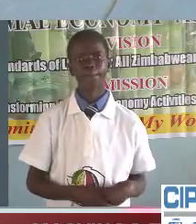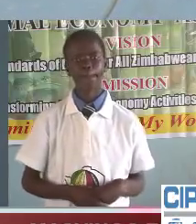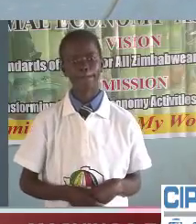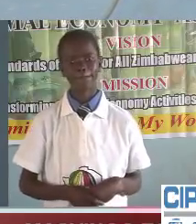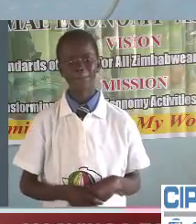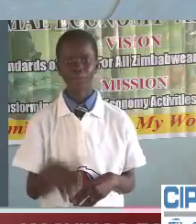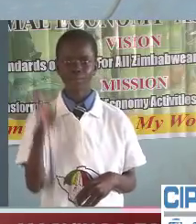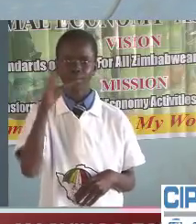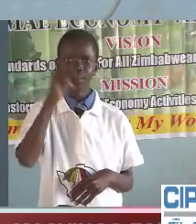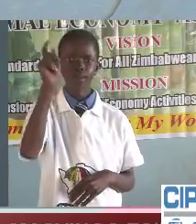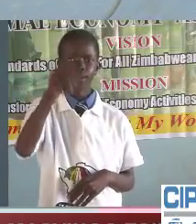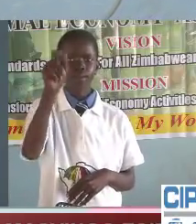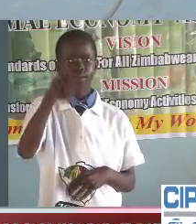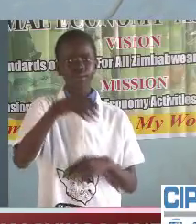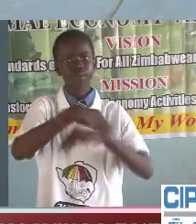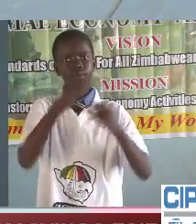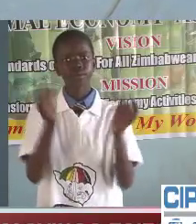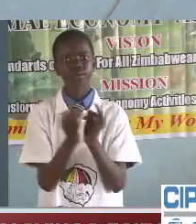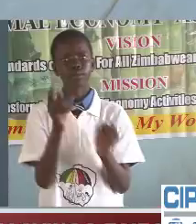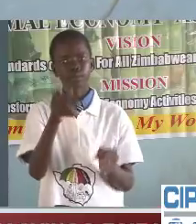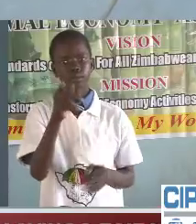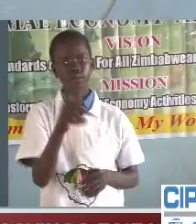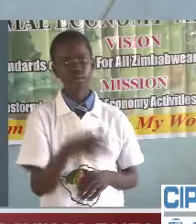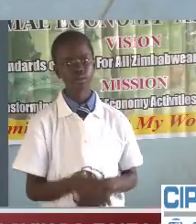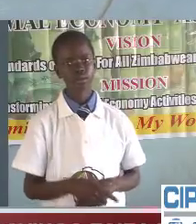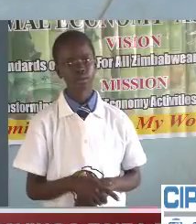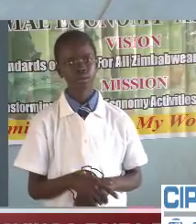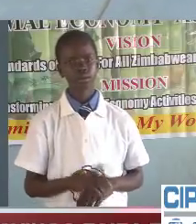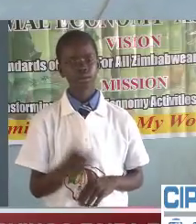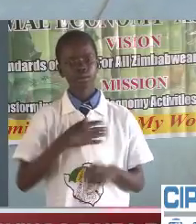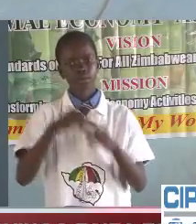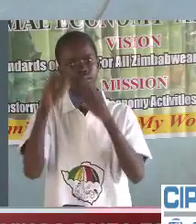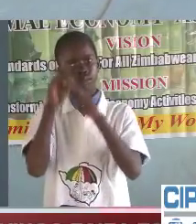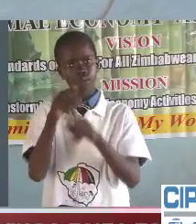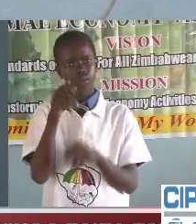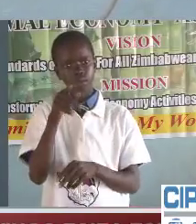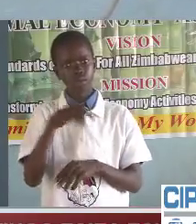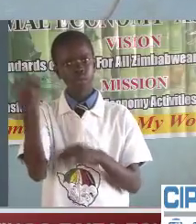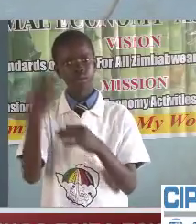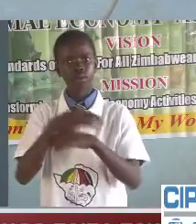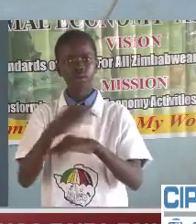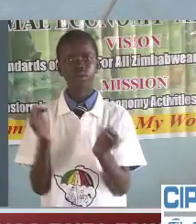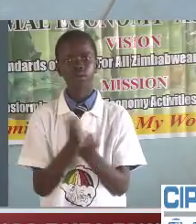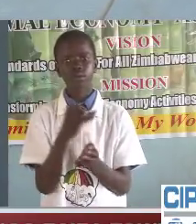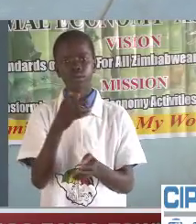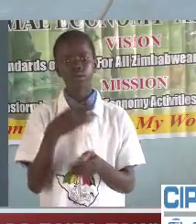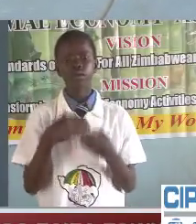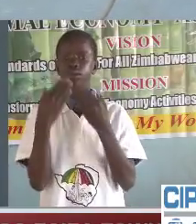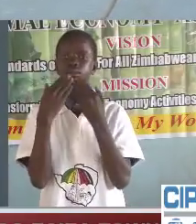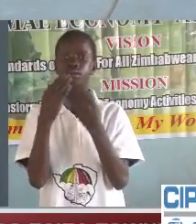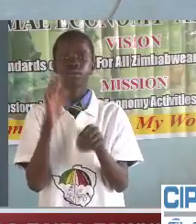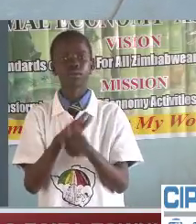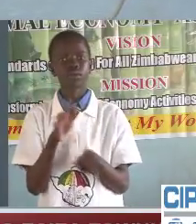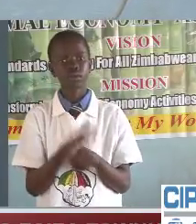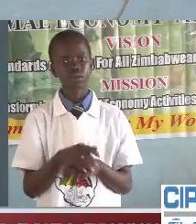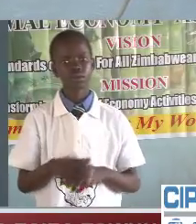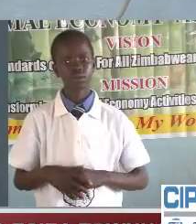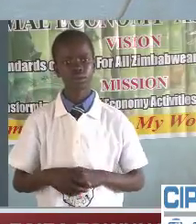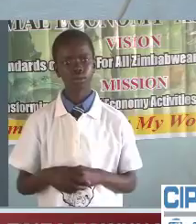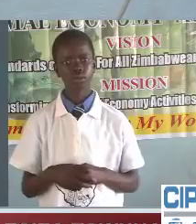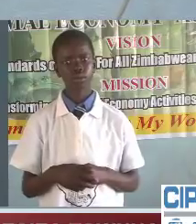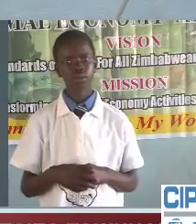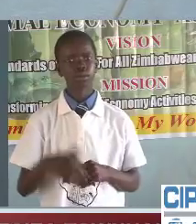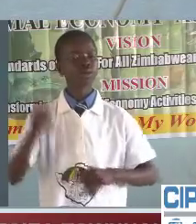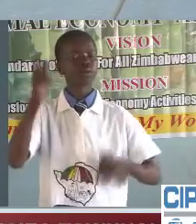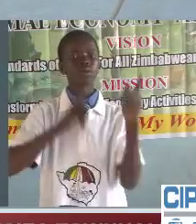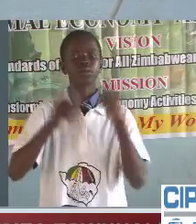Nyaya ye-policies reform is not like it. It's